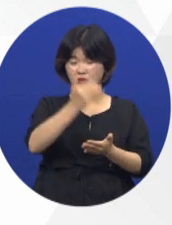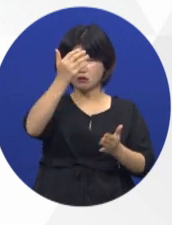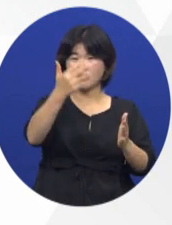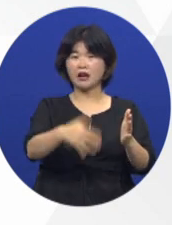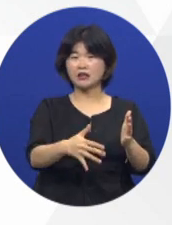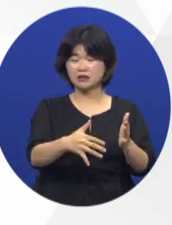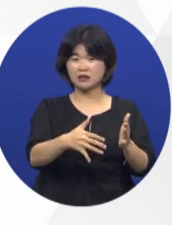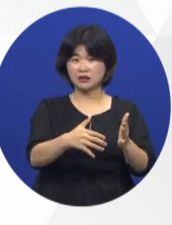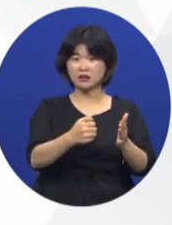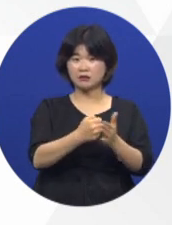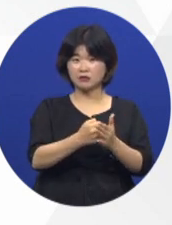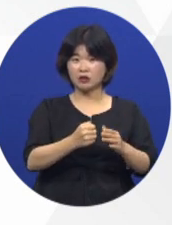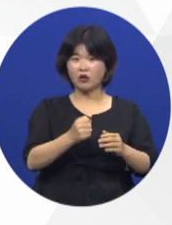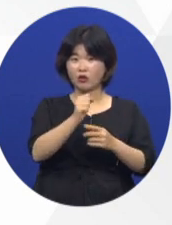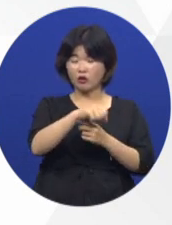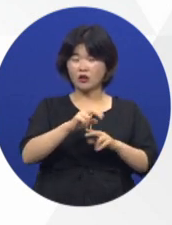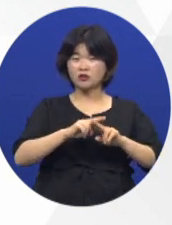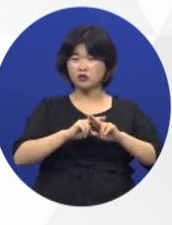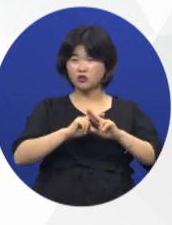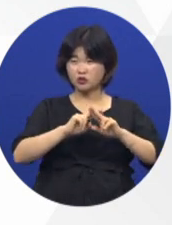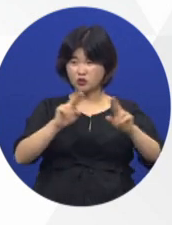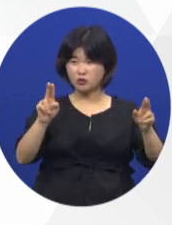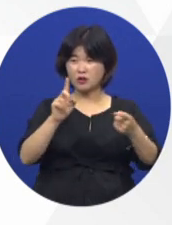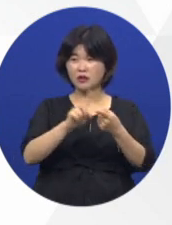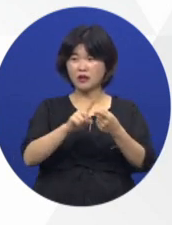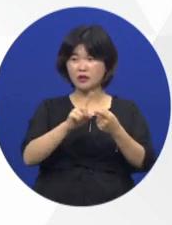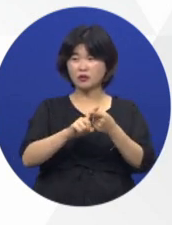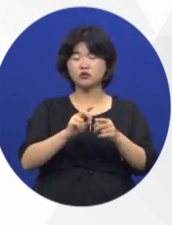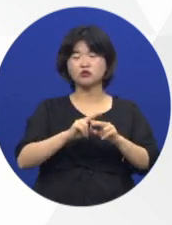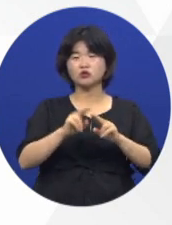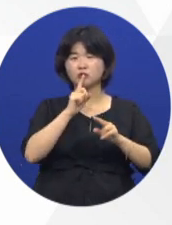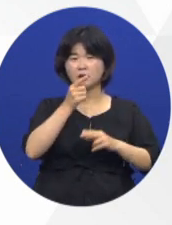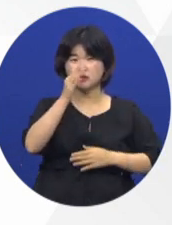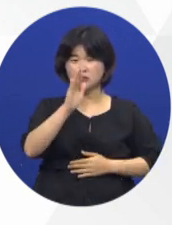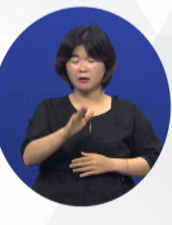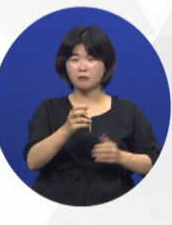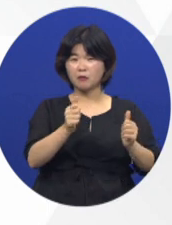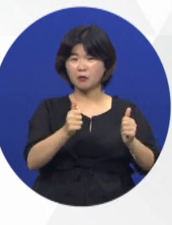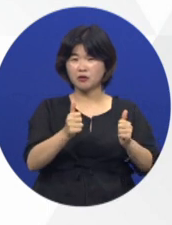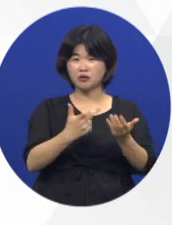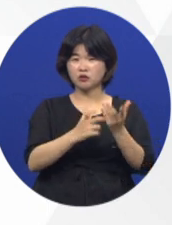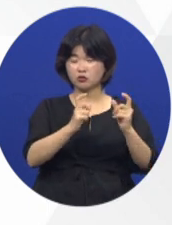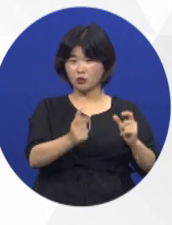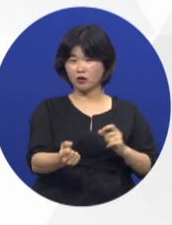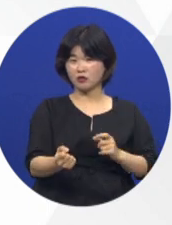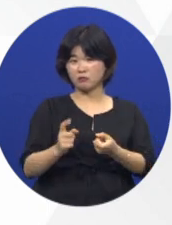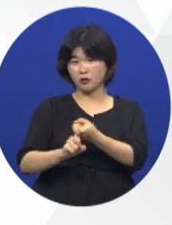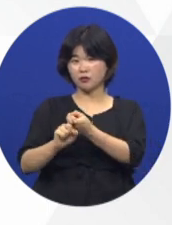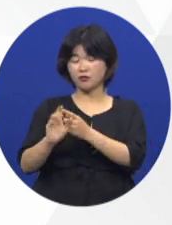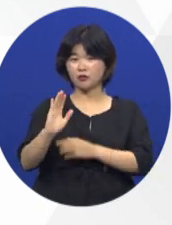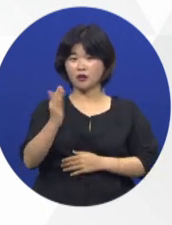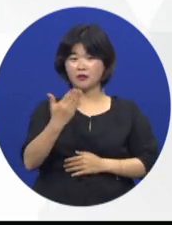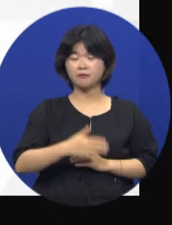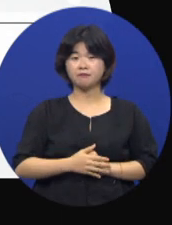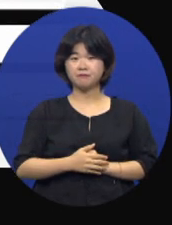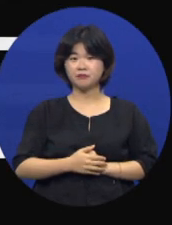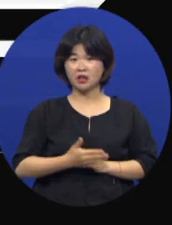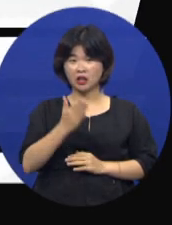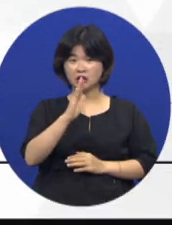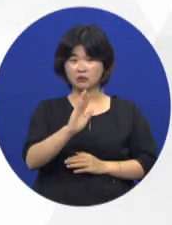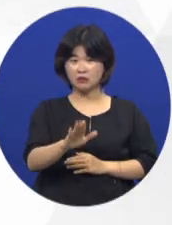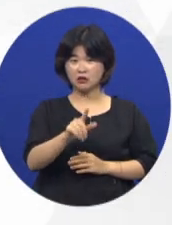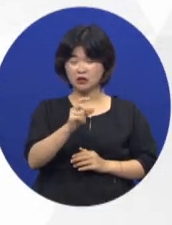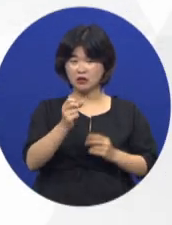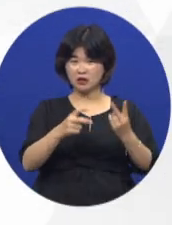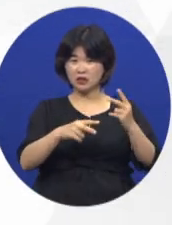것이라며 허가취소 처분을 취소하라고 소송을 제기했지만 법원은 제주도에 손을 들어줬습니다 하지만